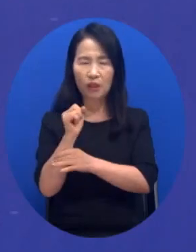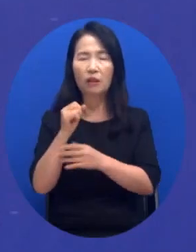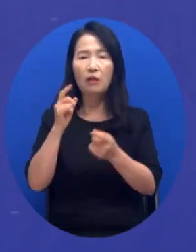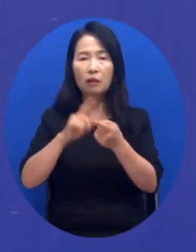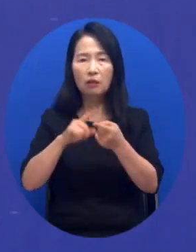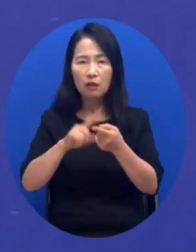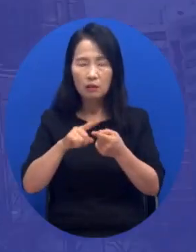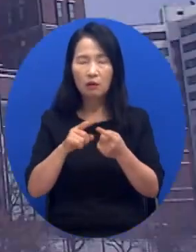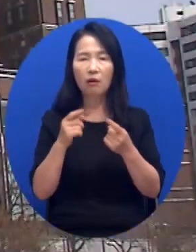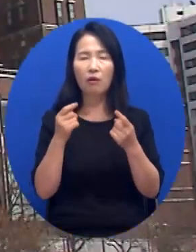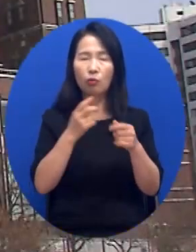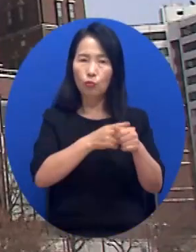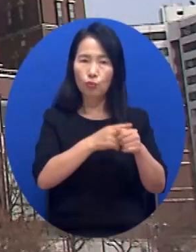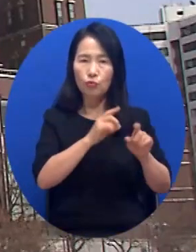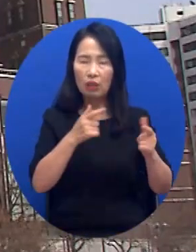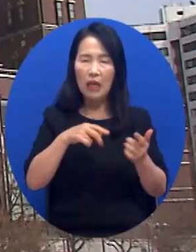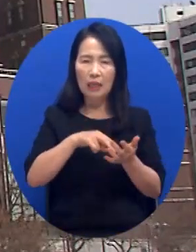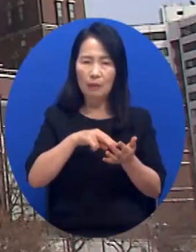입장문을 발표했습니다.